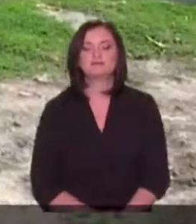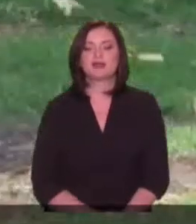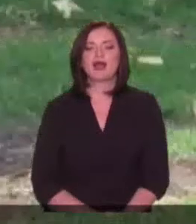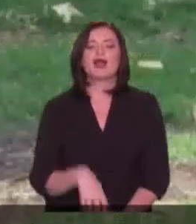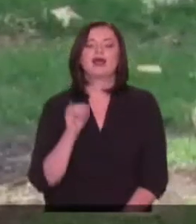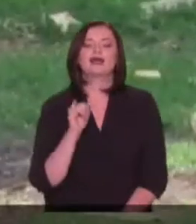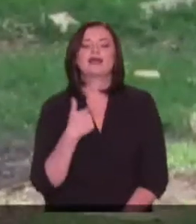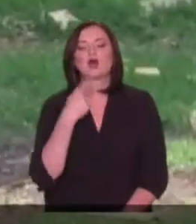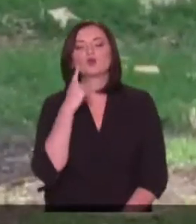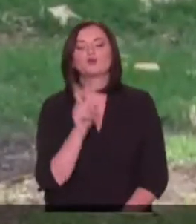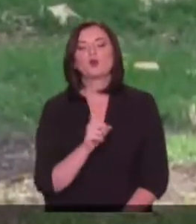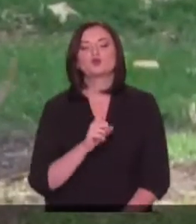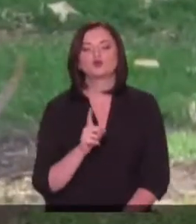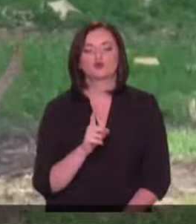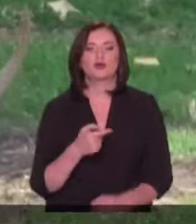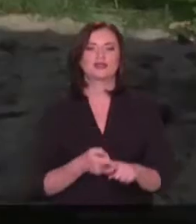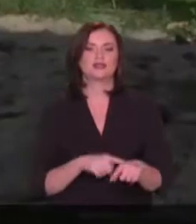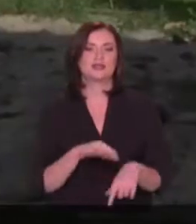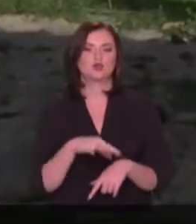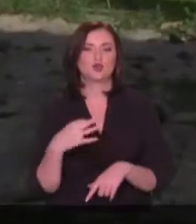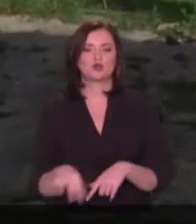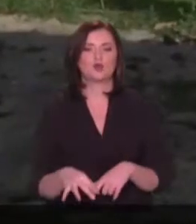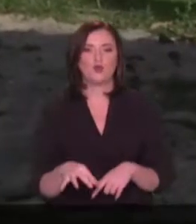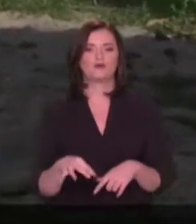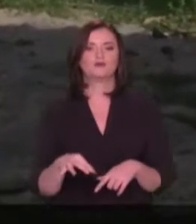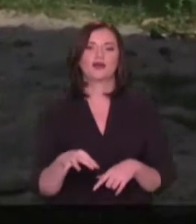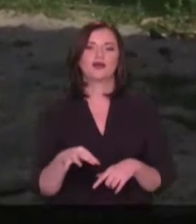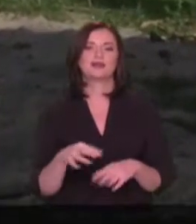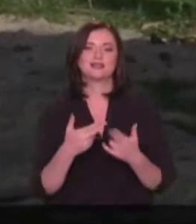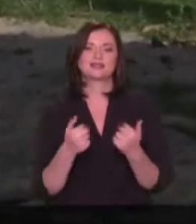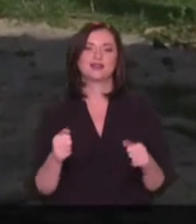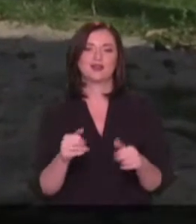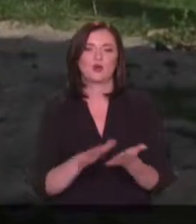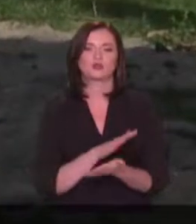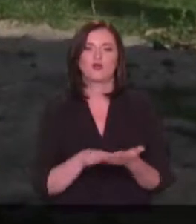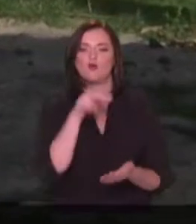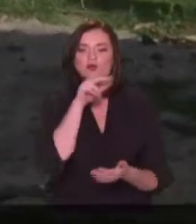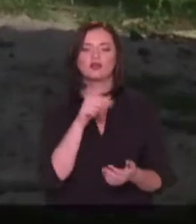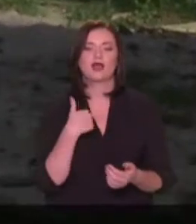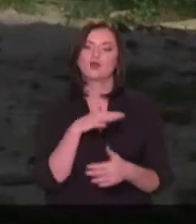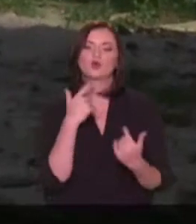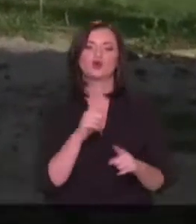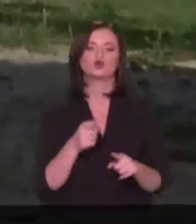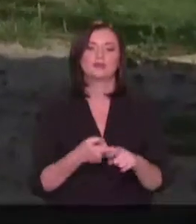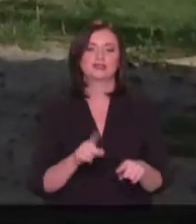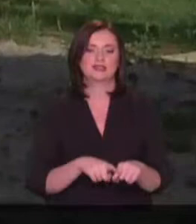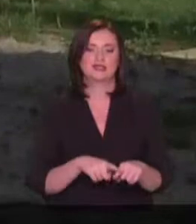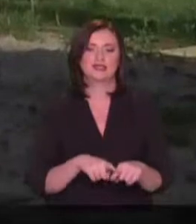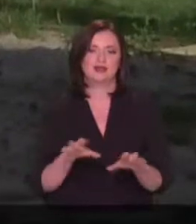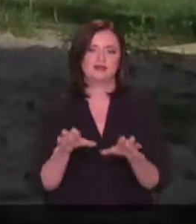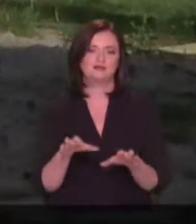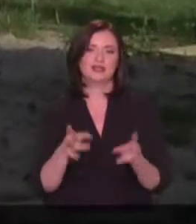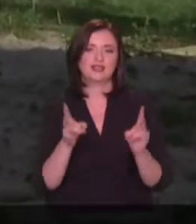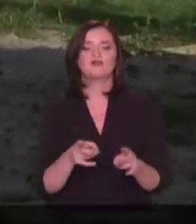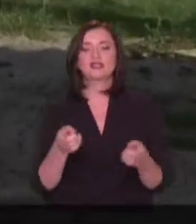Ну, я думаю, що це жорстоке зізнання розрахуватись козою. Я принаймні не хотіла б, щоб ці створіння страждали, але вони дійсно такі